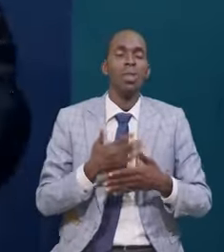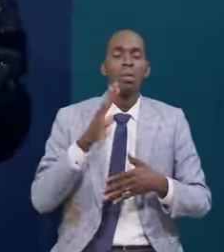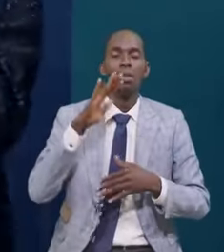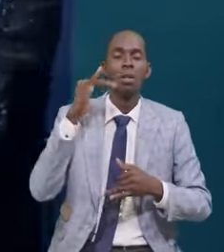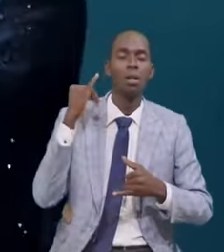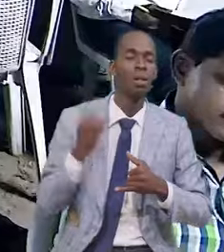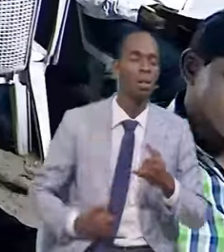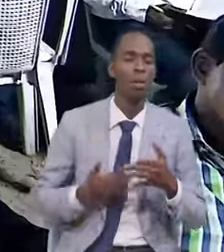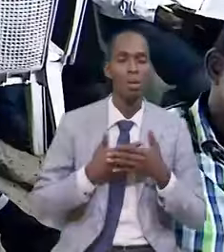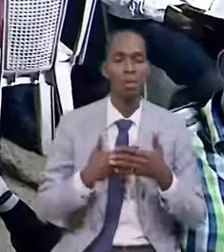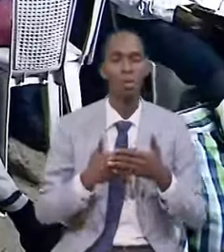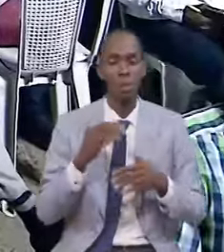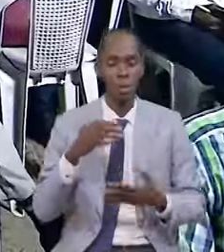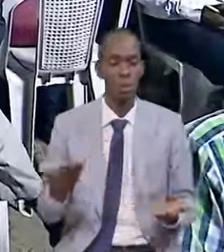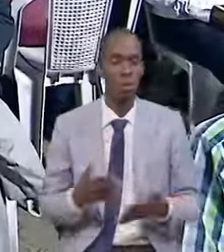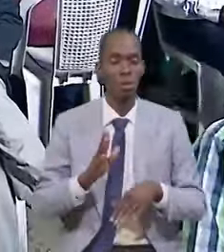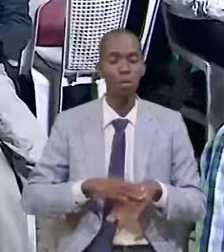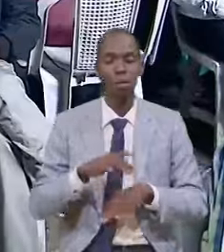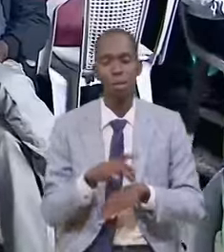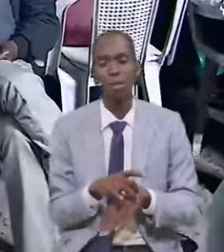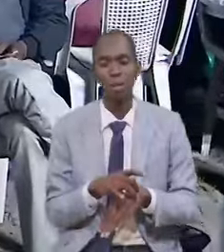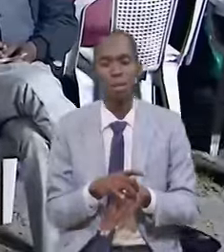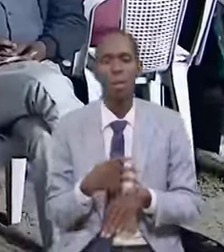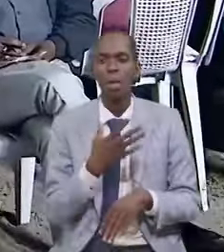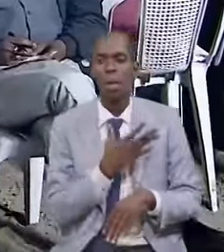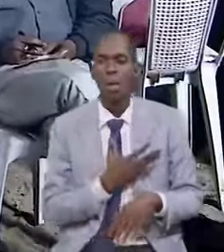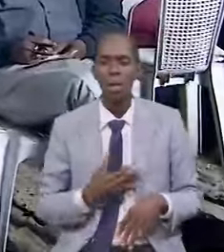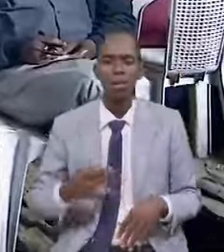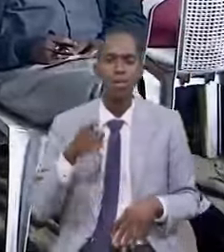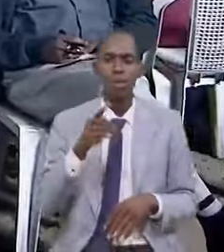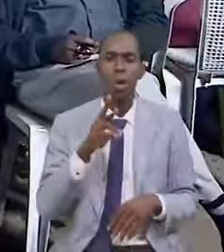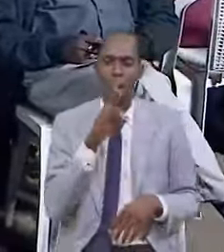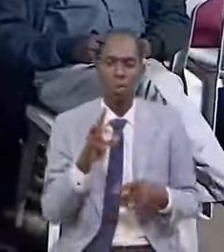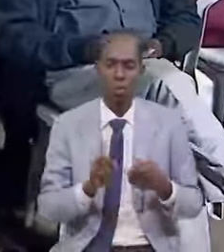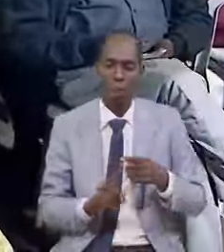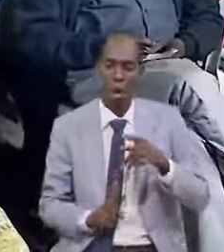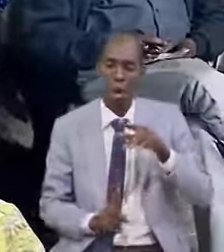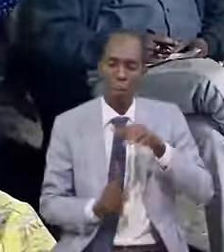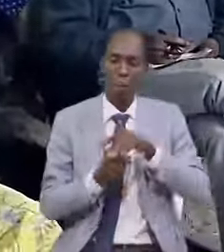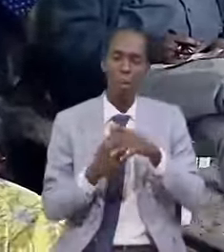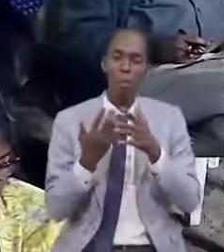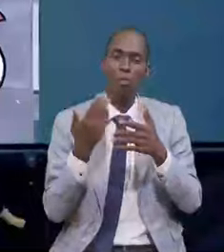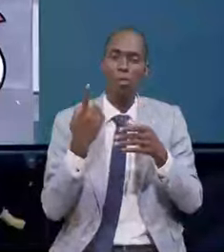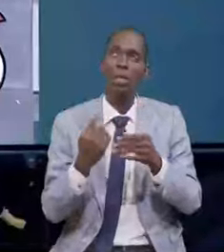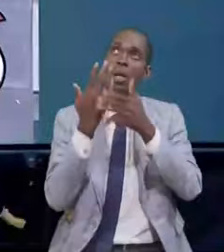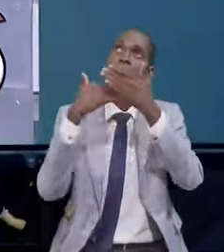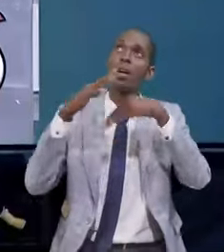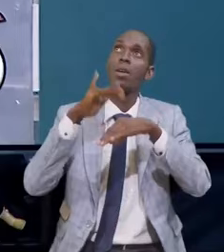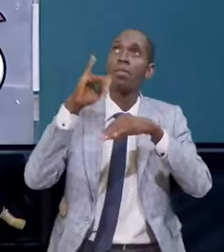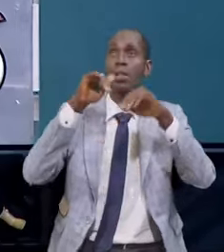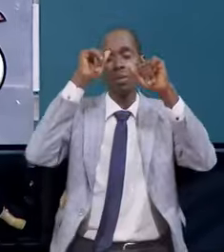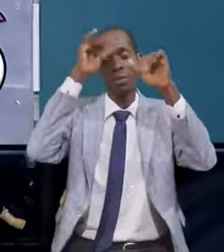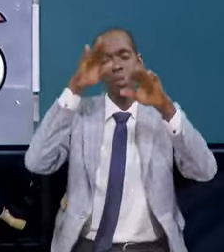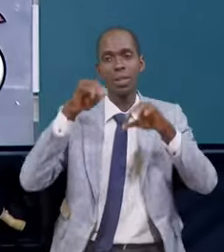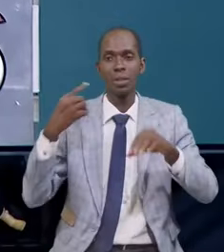meeru kallu moosinappudu jeevitapu aakari swasa teesukunnappudu, and you are to appear before the heavenly father, the everlasting